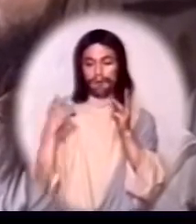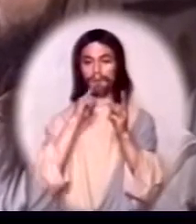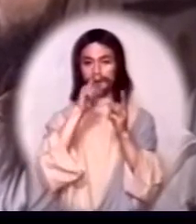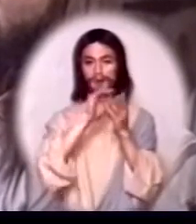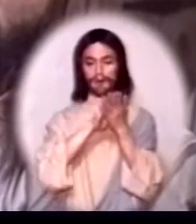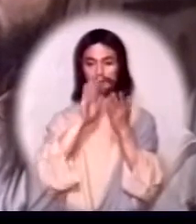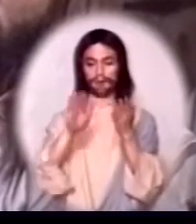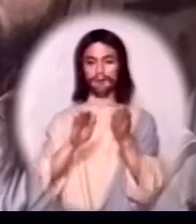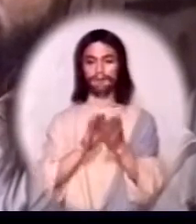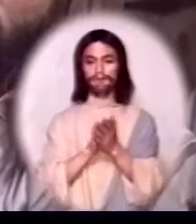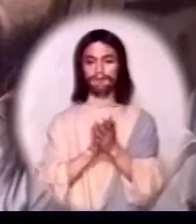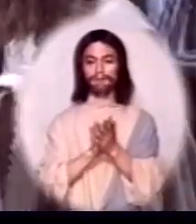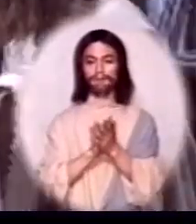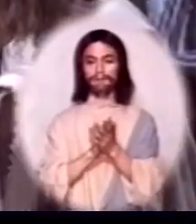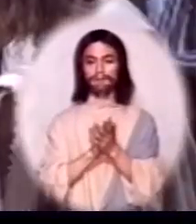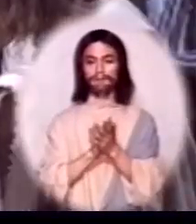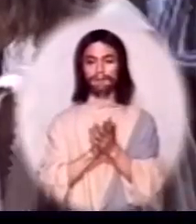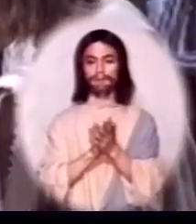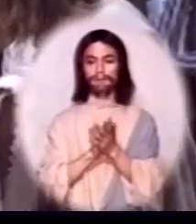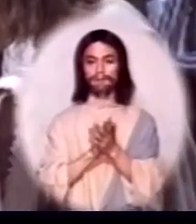나를 부인하리라.